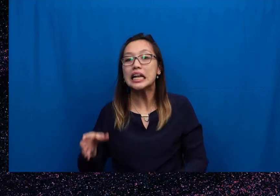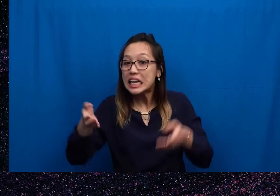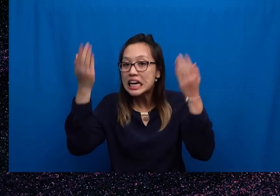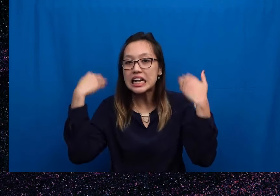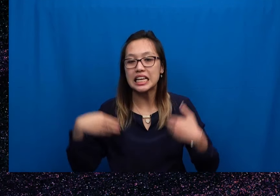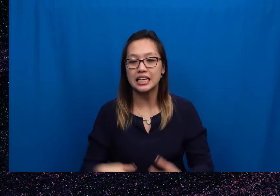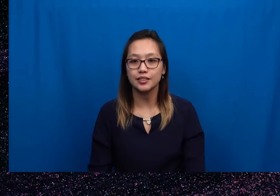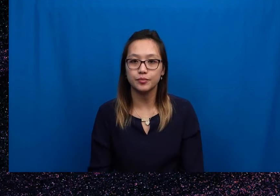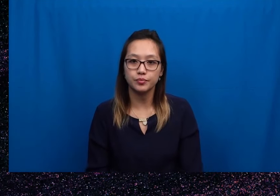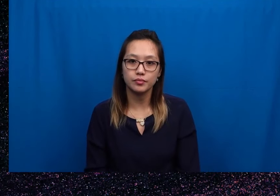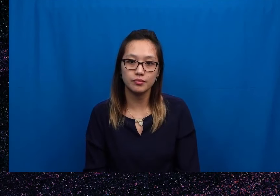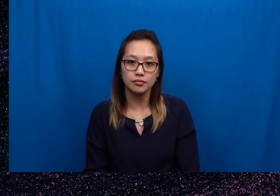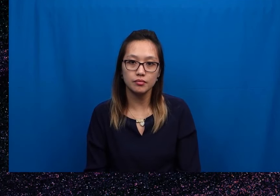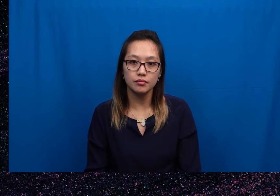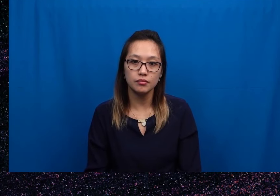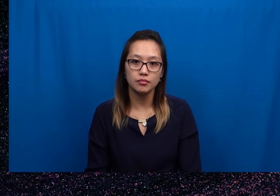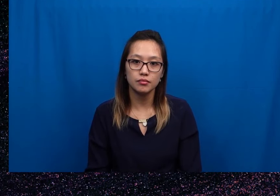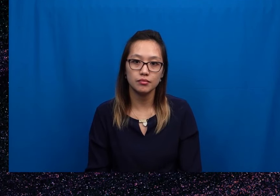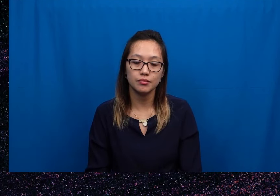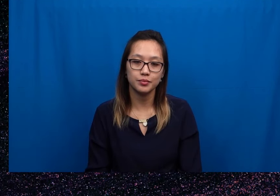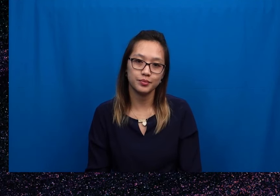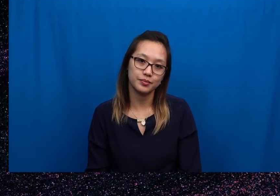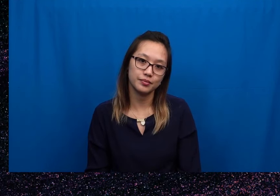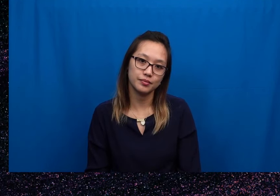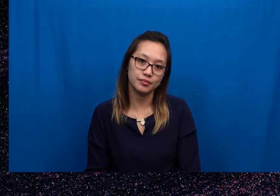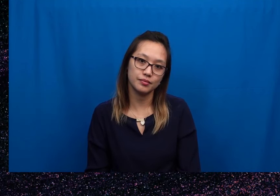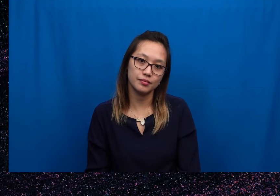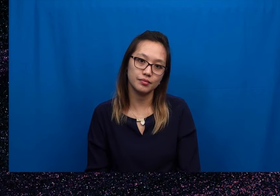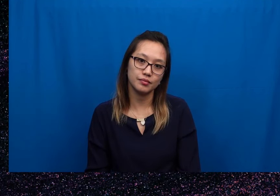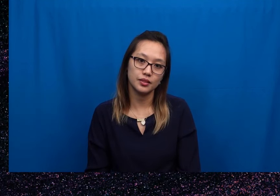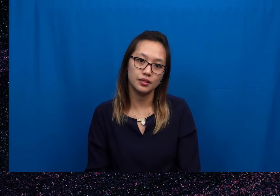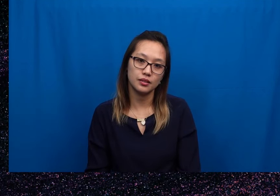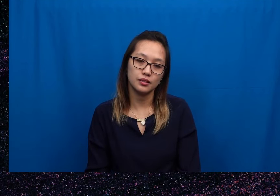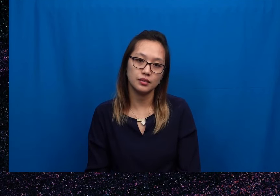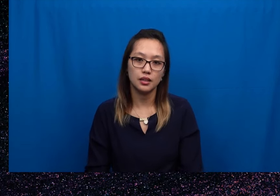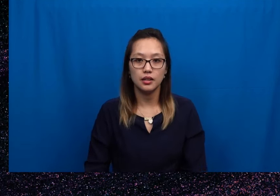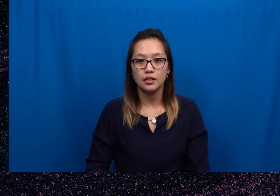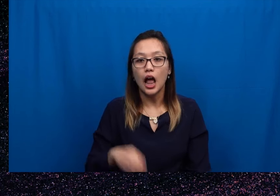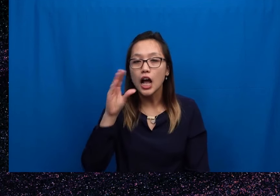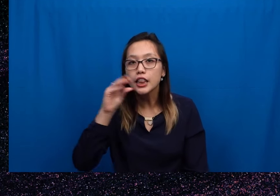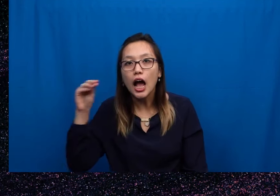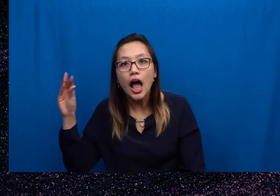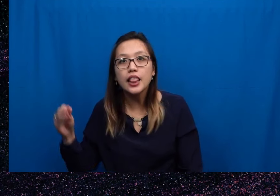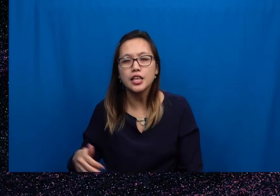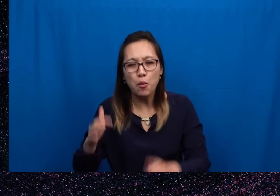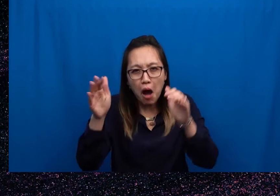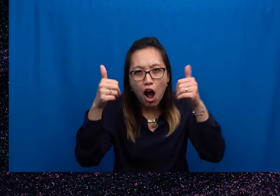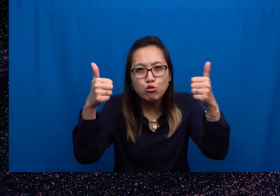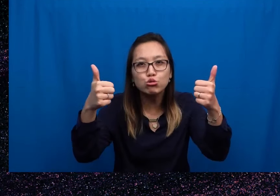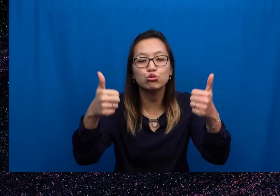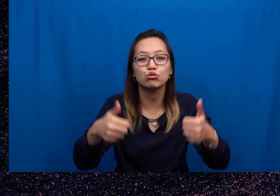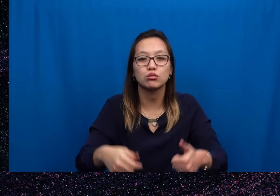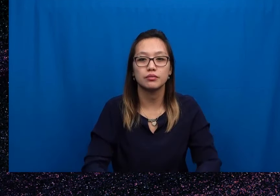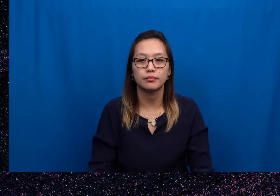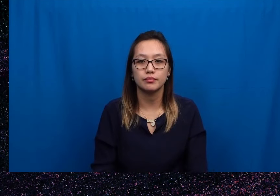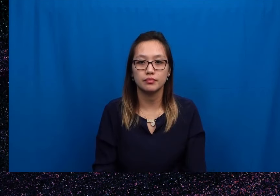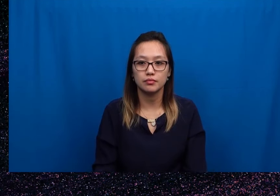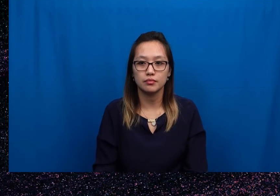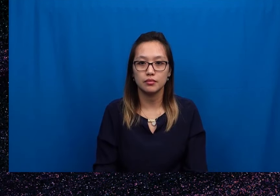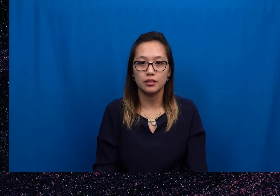kata-katanya juga tidak seperti orang Indonesia itu sendiri. 1 jam dia berkhotbah, intinya itu